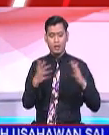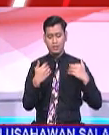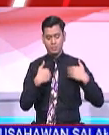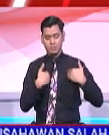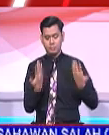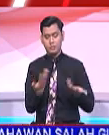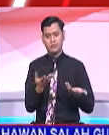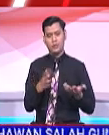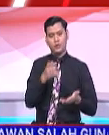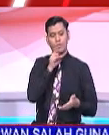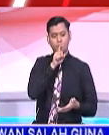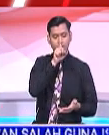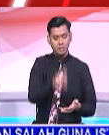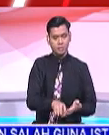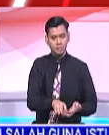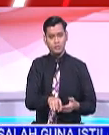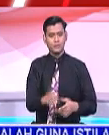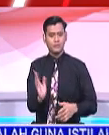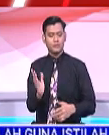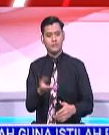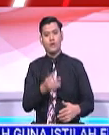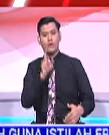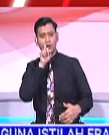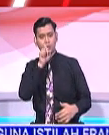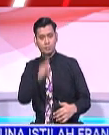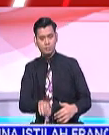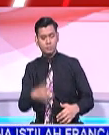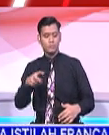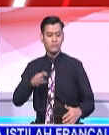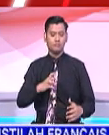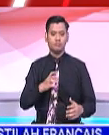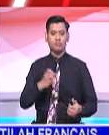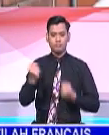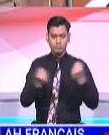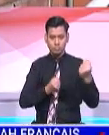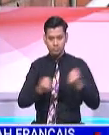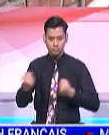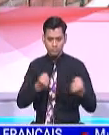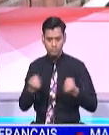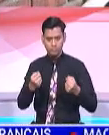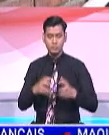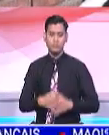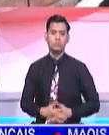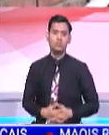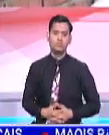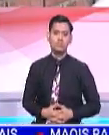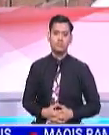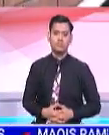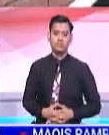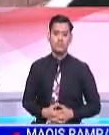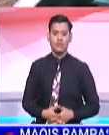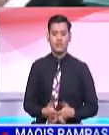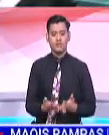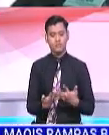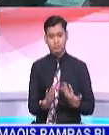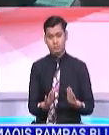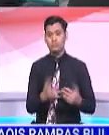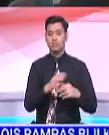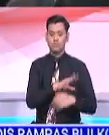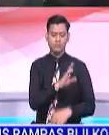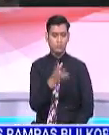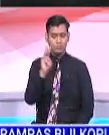aktiviti perkapalan, perikanan, bot-bot kecil serta aktiviti sukan dan rekreasi laut yang lain. Sekian dahulu info cuaca